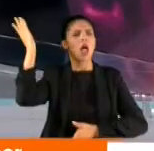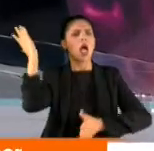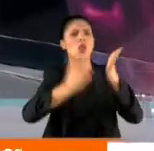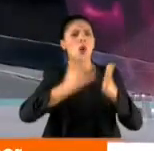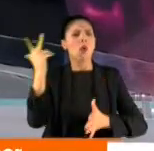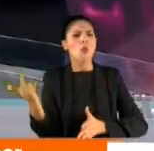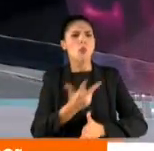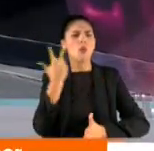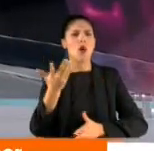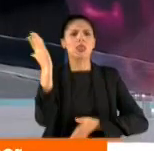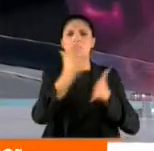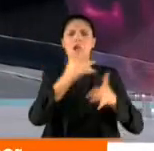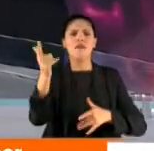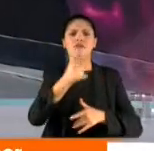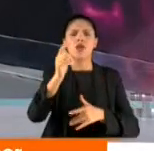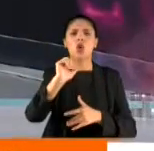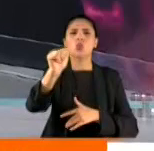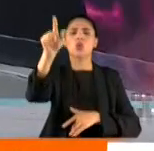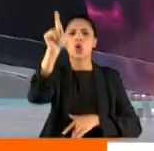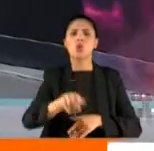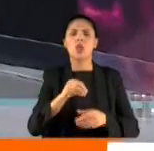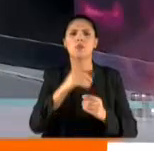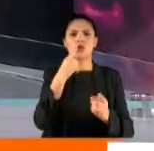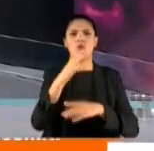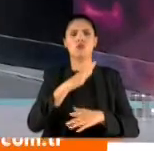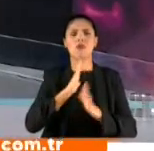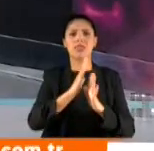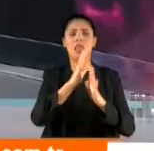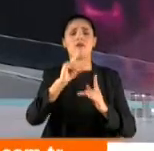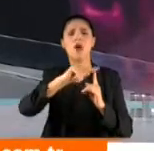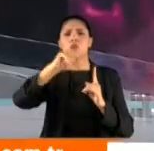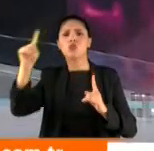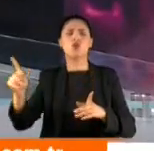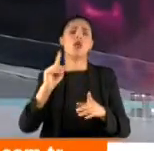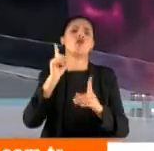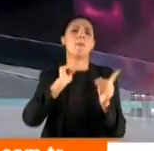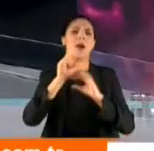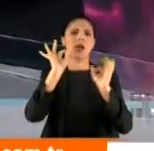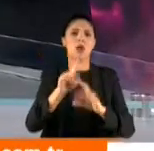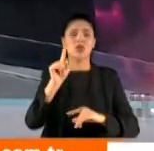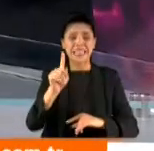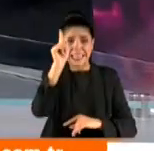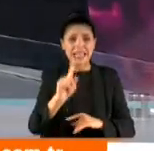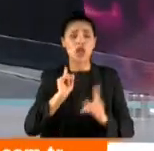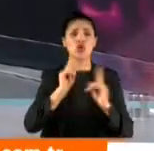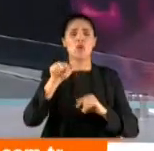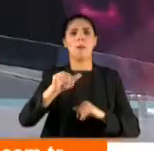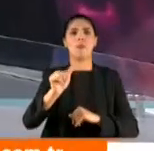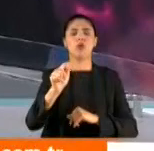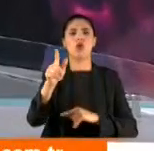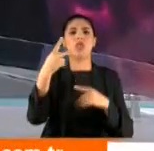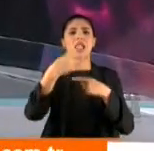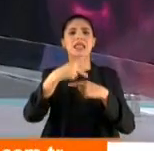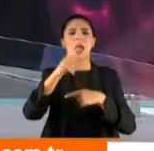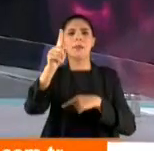dövülmüş, dayan görüntüleri de günlerce gündemde kalmıştı. Devam eden süreçte konu yargıya taşındı tabii. İlk duruşma bugündü.